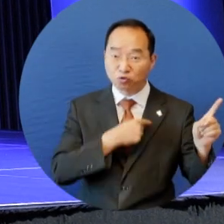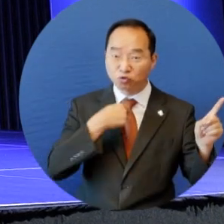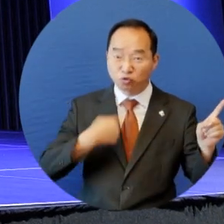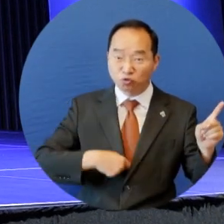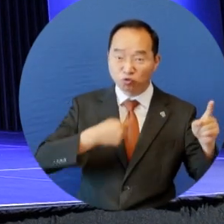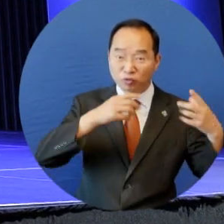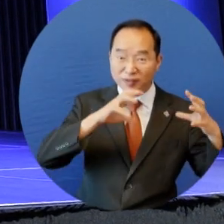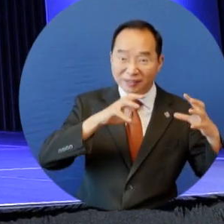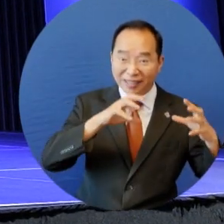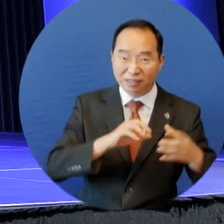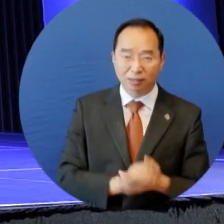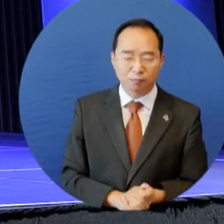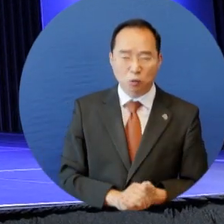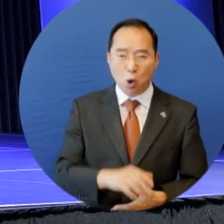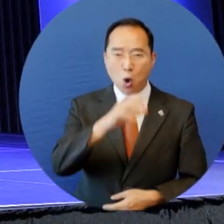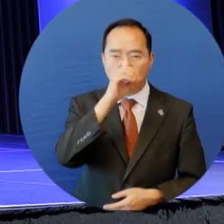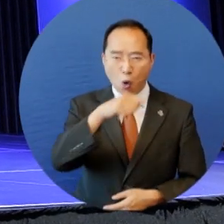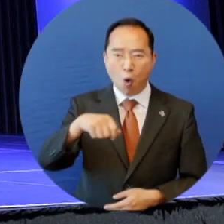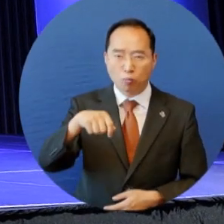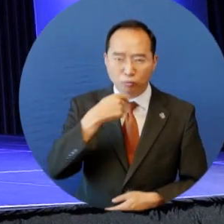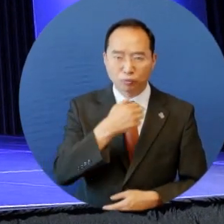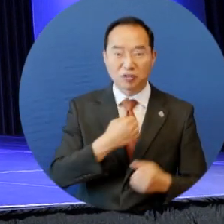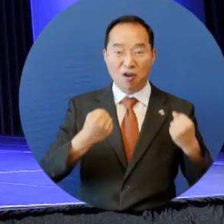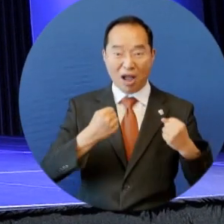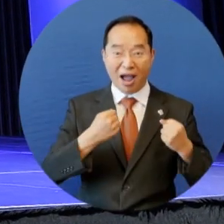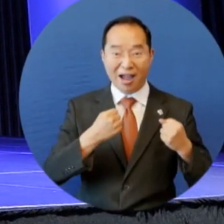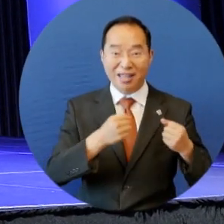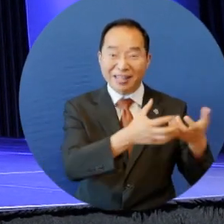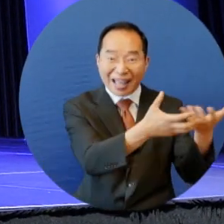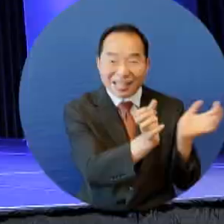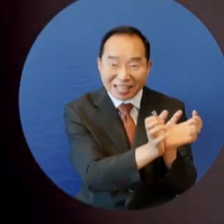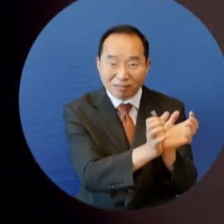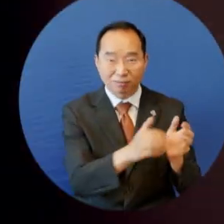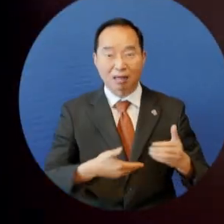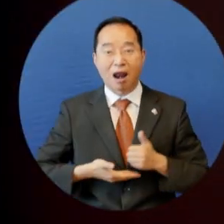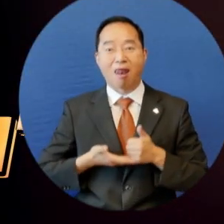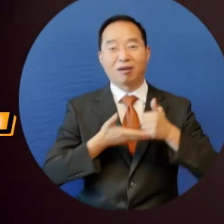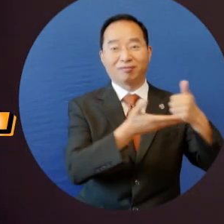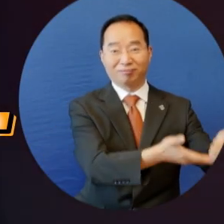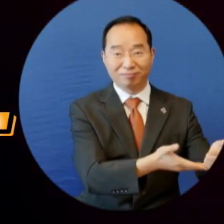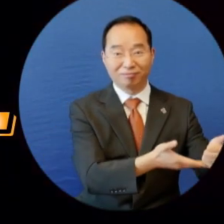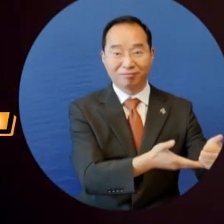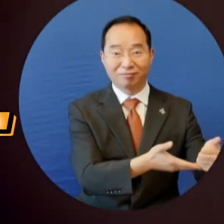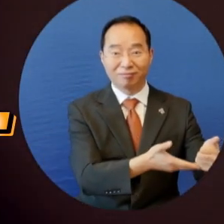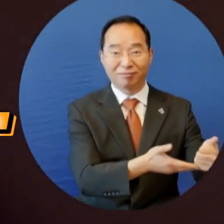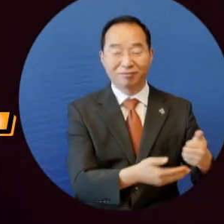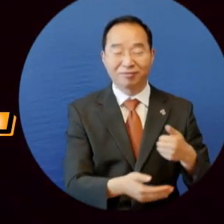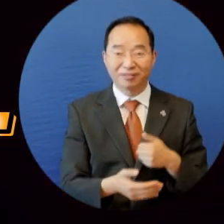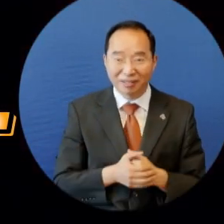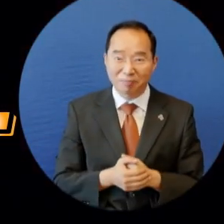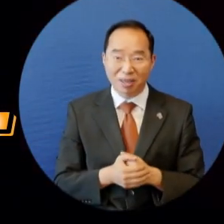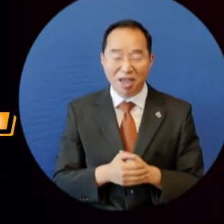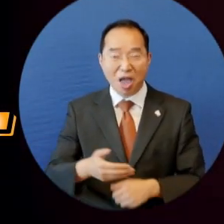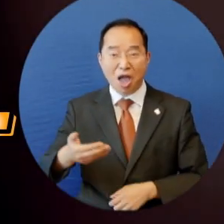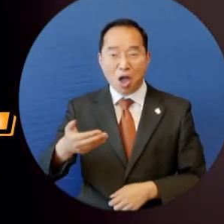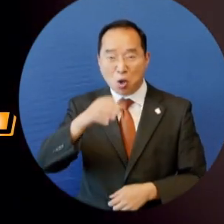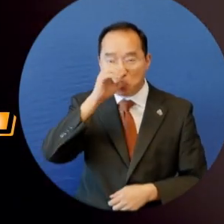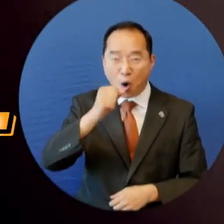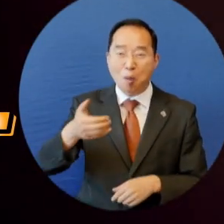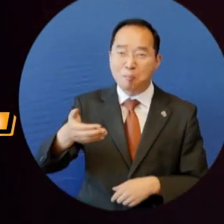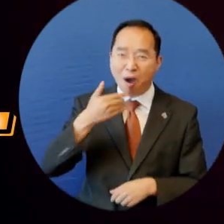Good Food Hero Forum이라는 곳에서 저를 초청을 했습니다. 먹거리에 관해서 활발한 활동을